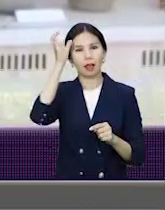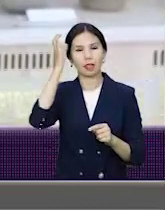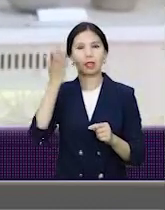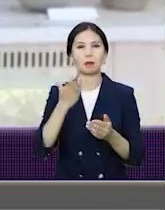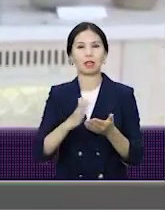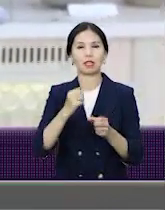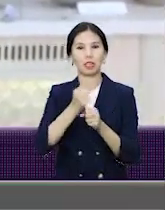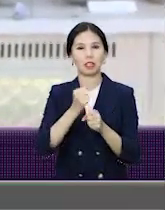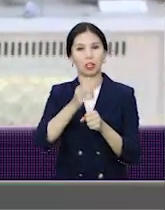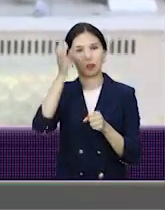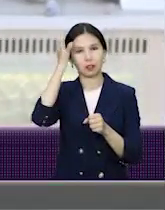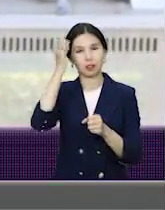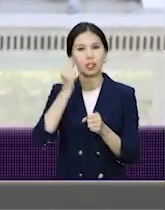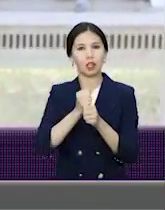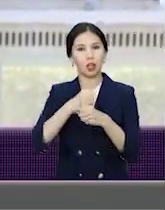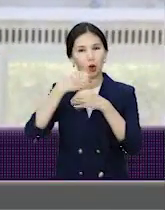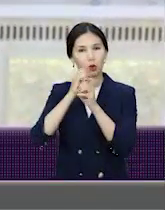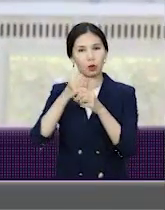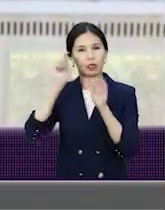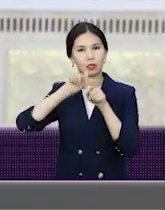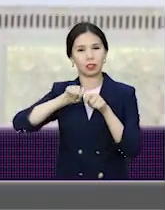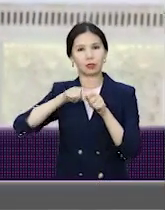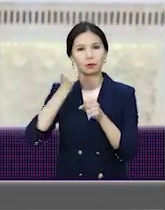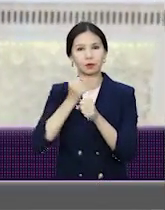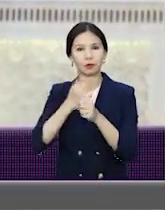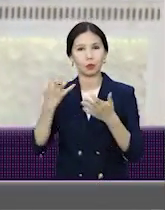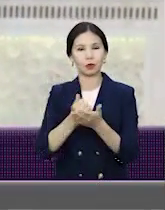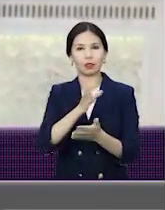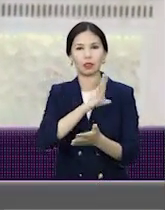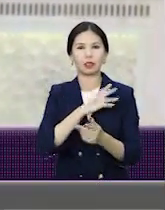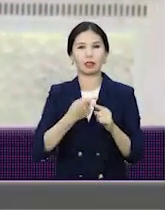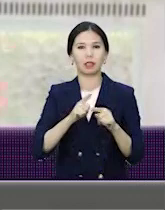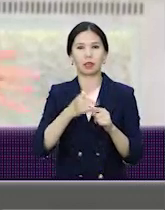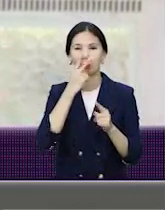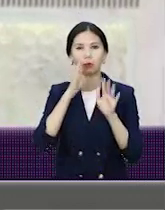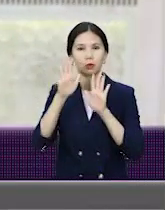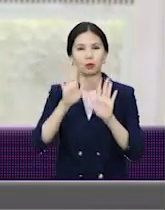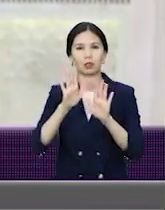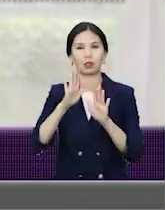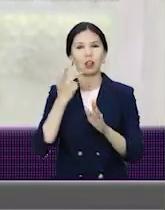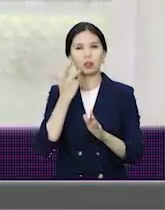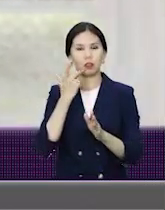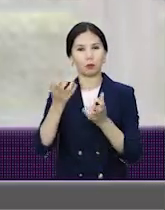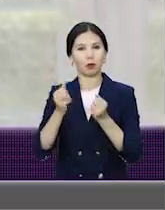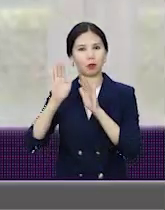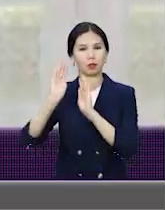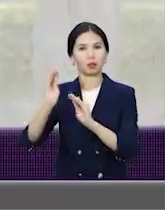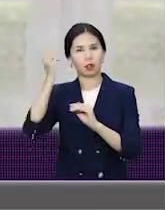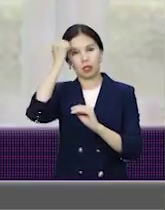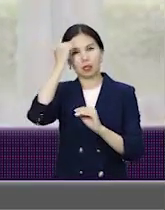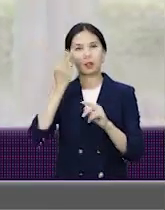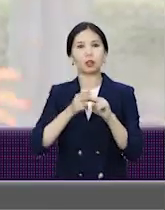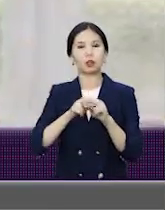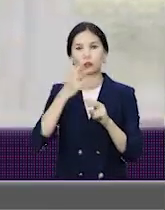yuritgan olimlarning arxeologik o'rganishlari natijasida qo'lga kiritilgan va aynan muzey ekspozitsiyasining doimiy ko'rgazmasidan o'rin olgan. Eslatib